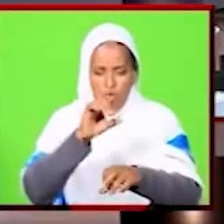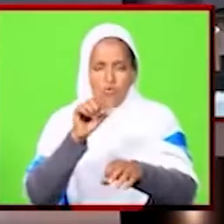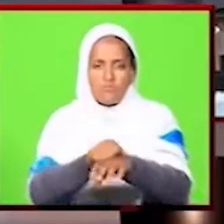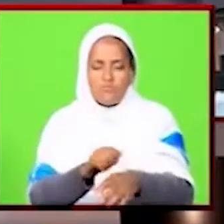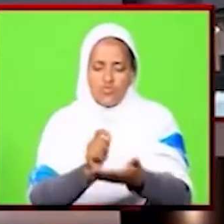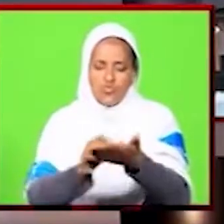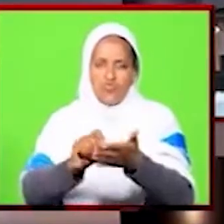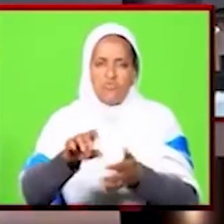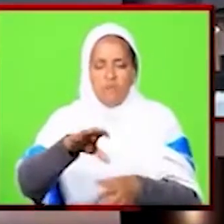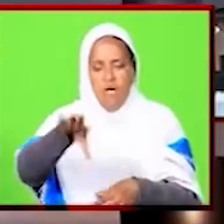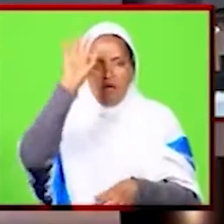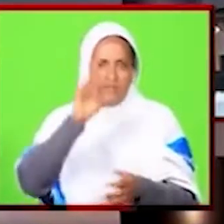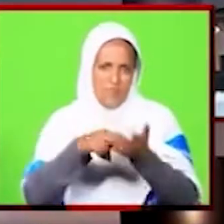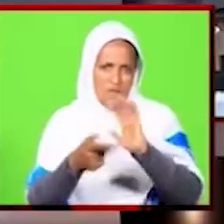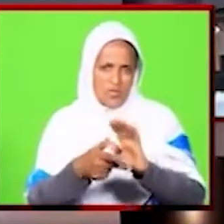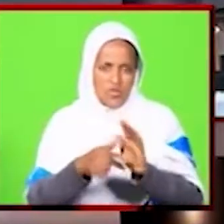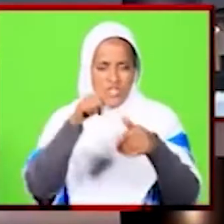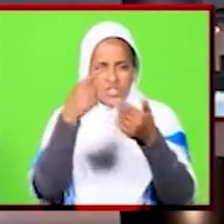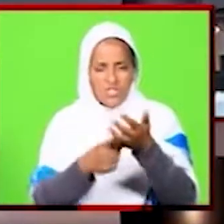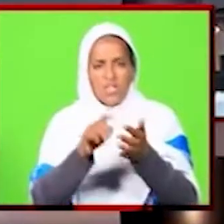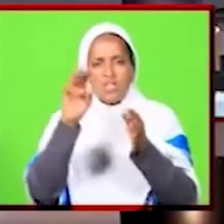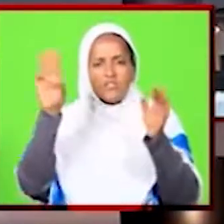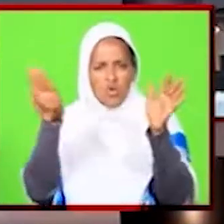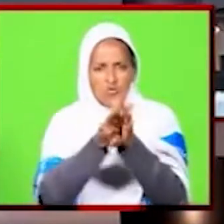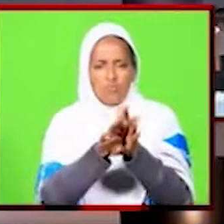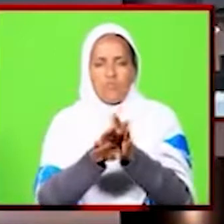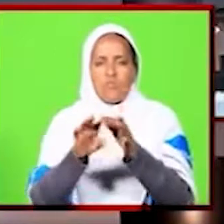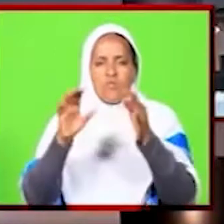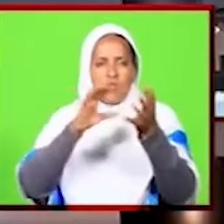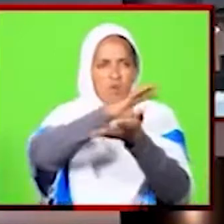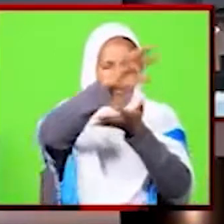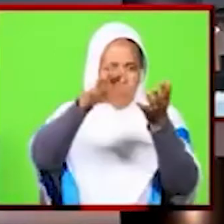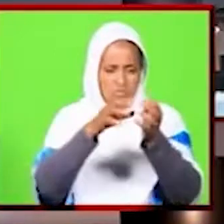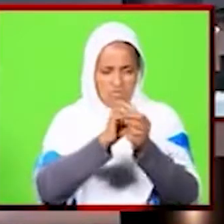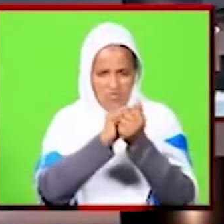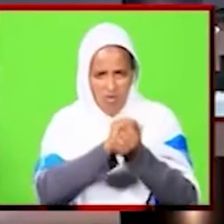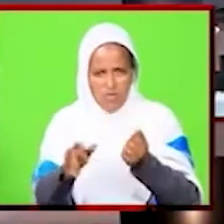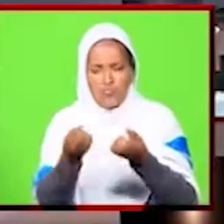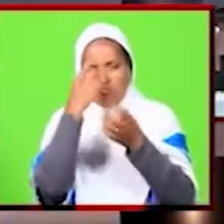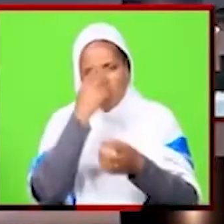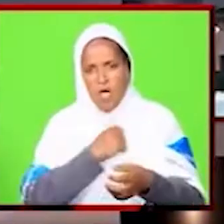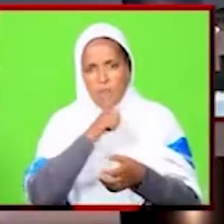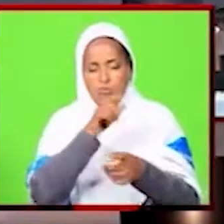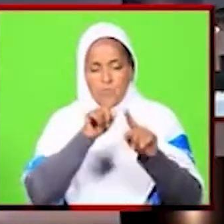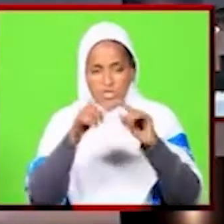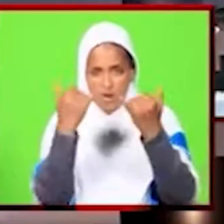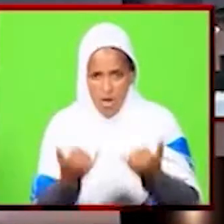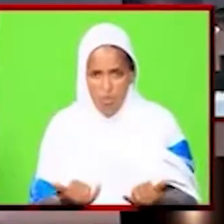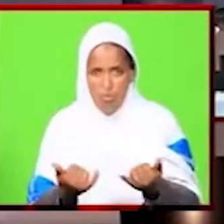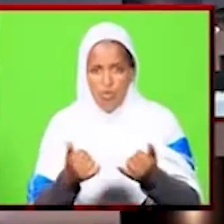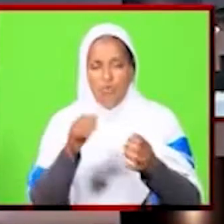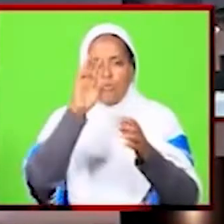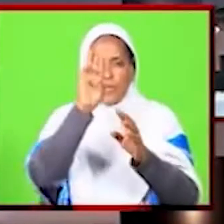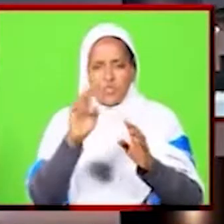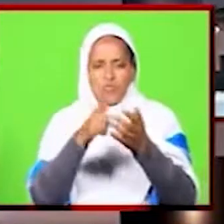ሲጠና መሬት ውስጥ በሚገኙ ጽሑፎችም እየተመሰከሩ እየተረጋገጡ ነው ማለት ነው። ስለ ሰዶምና ገሞራ ጥፋት ኦሪት ዘፍጥረት ምዕራፍ 19 ላይ